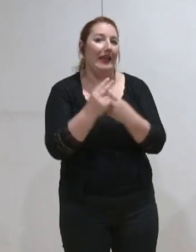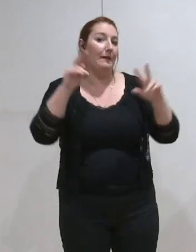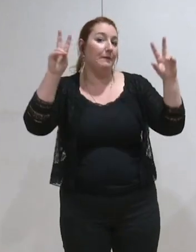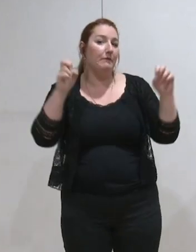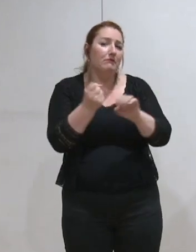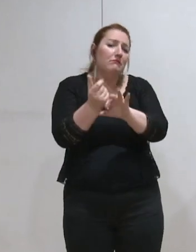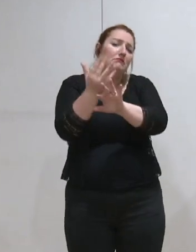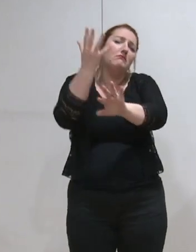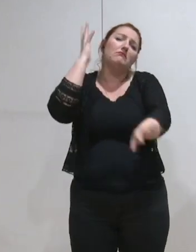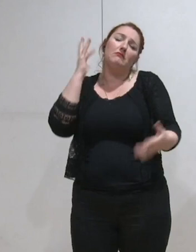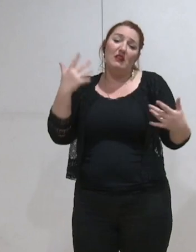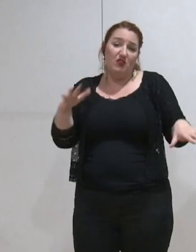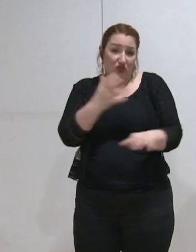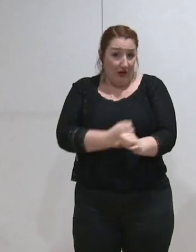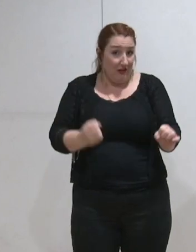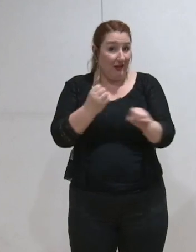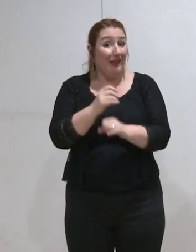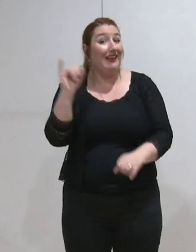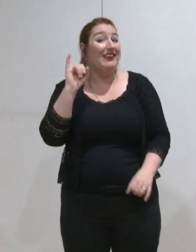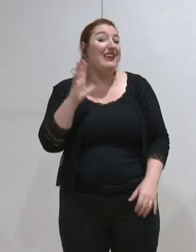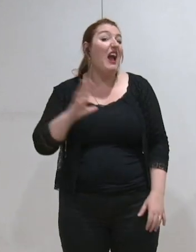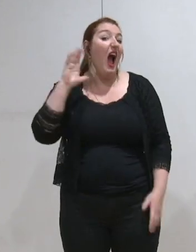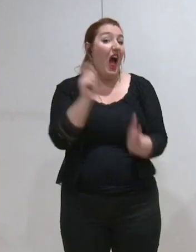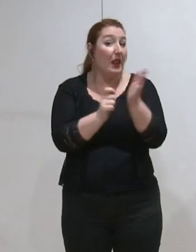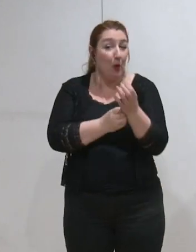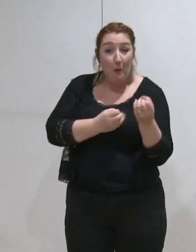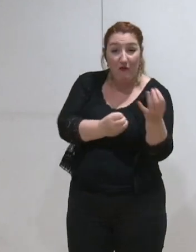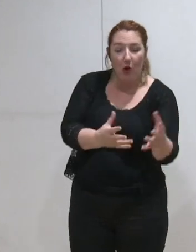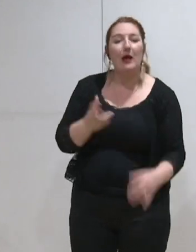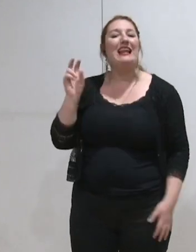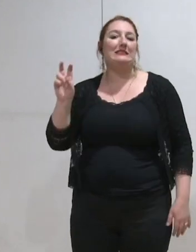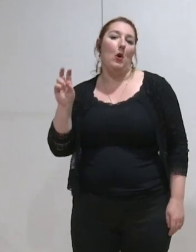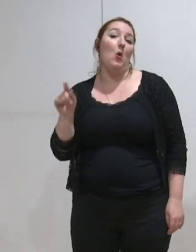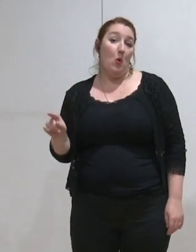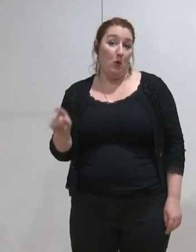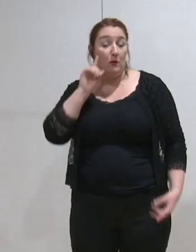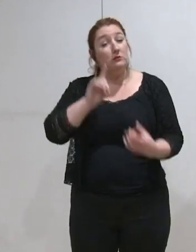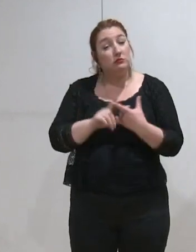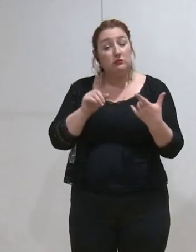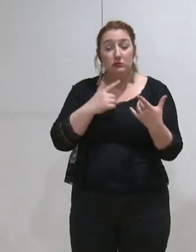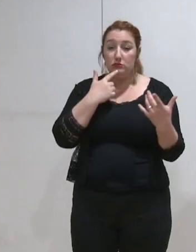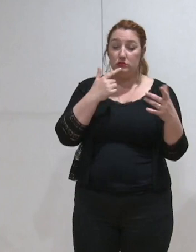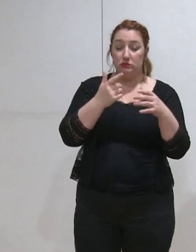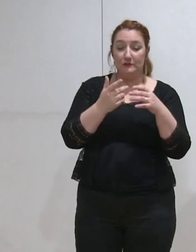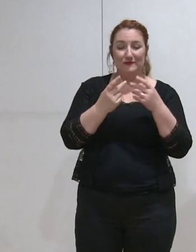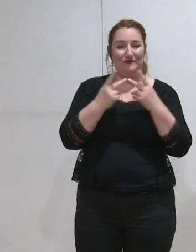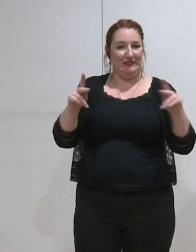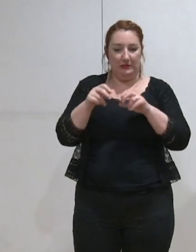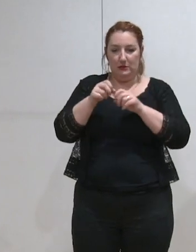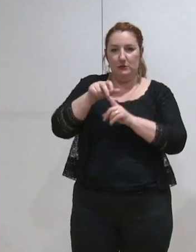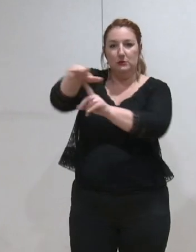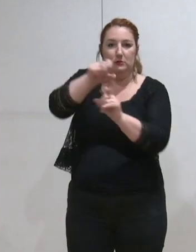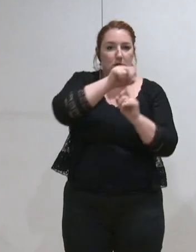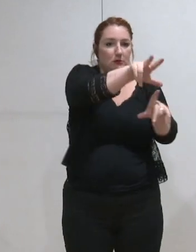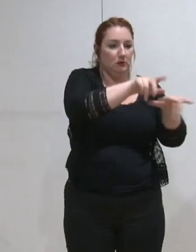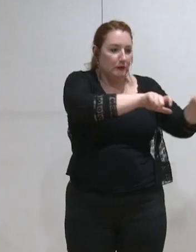années sous l'impulsion d'ailleurs des écolos de l'époque pour assurer le dialogue et le contrôle des satellites de la ville ce